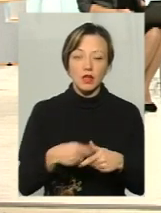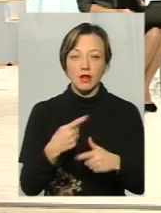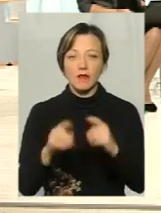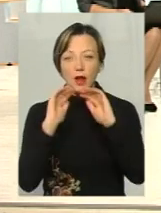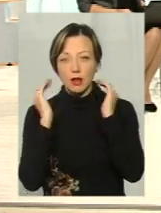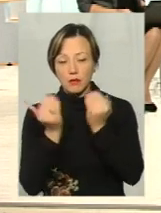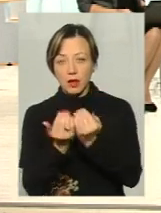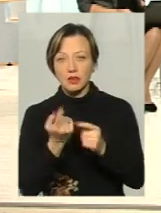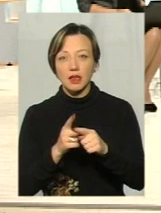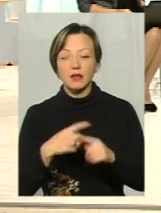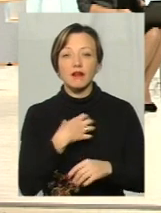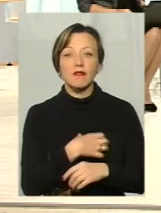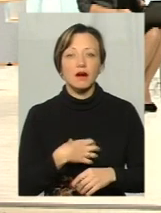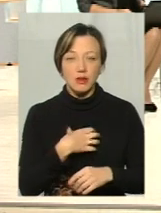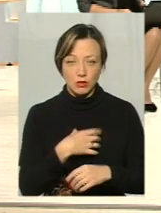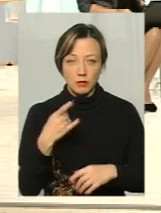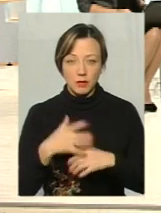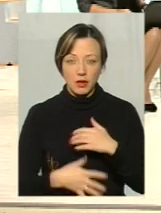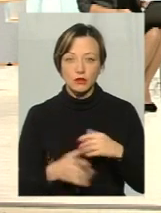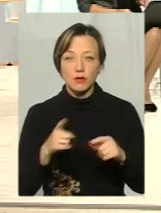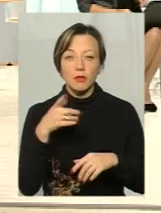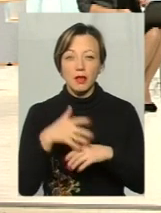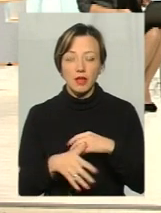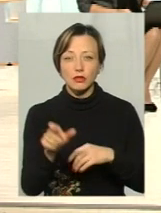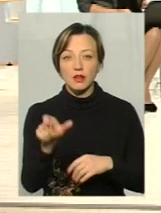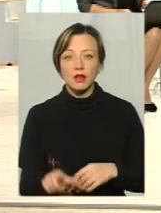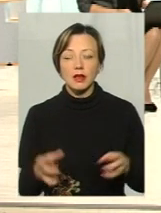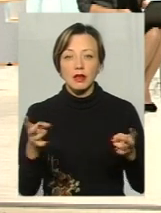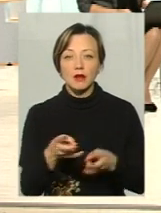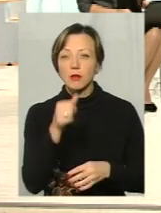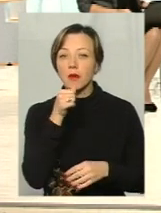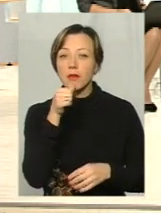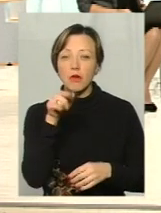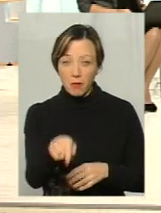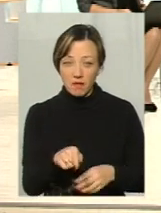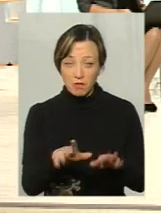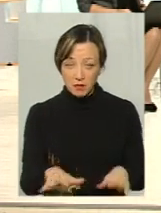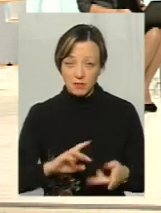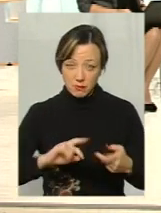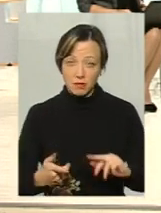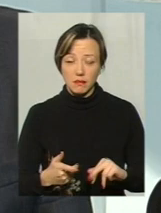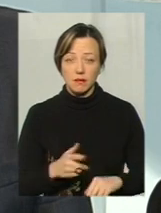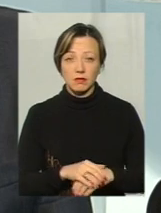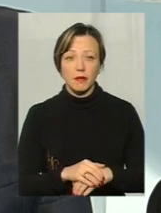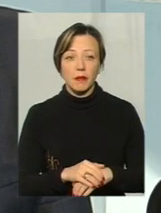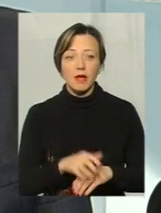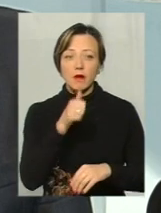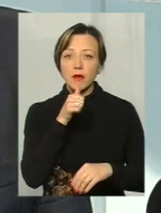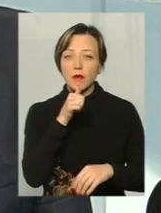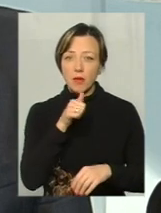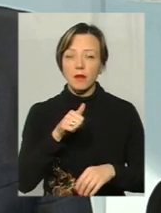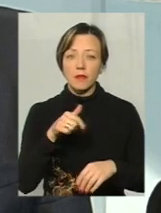в реанимацию. Это важно. Понимаете, чтобы понять человека, надо побывать в его шкуре. Надо побывать в шкуре ликующего